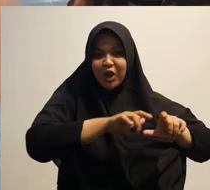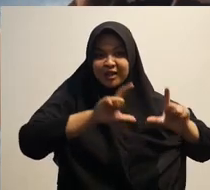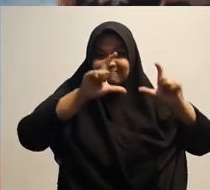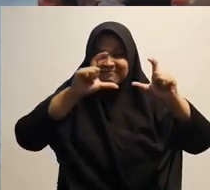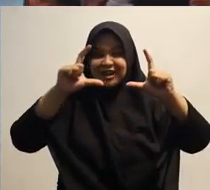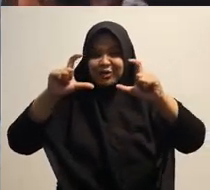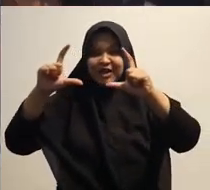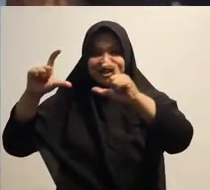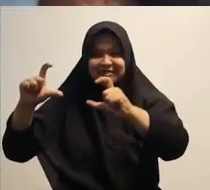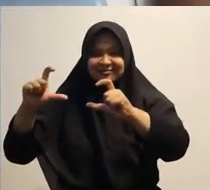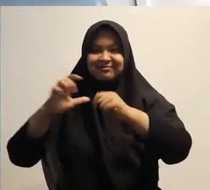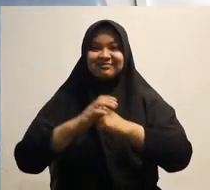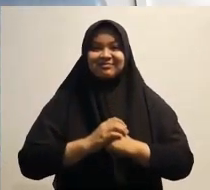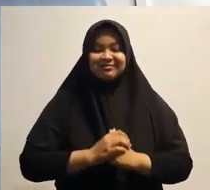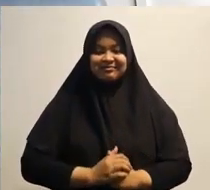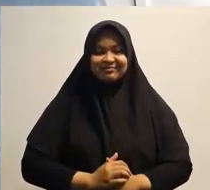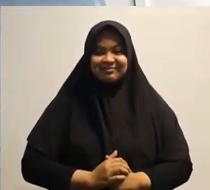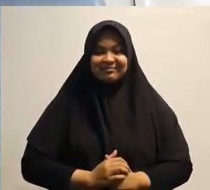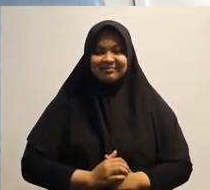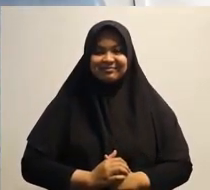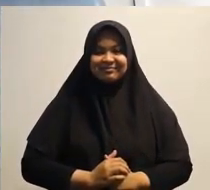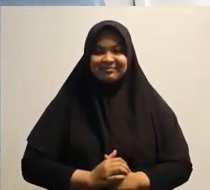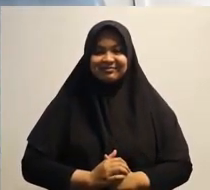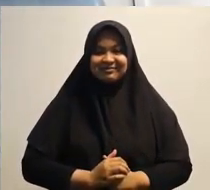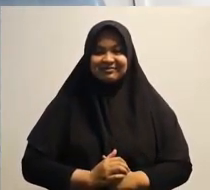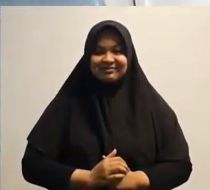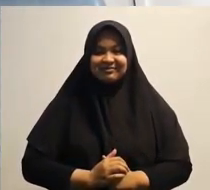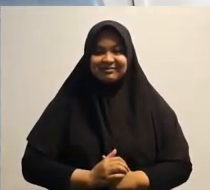menulis, dan merekam keseharian dengan kamera pocketku.